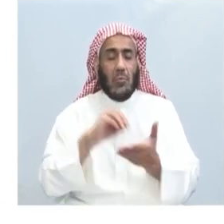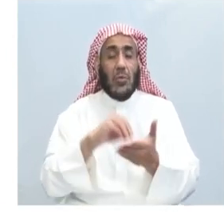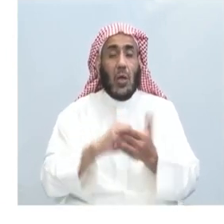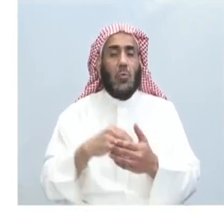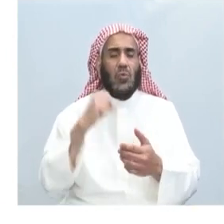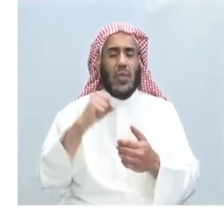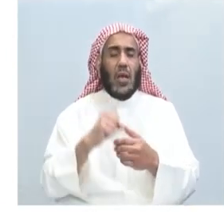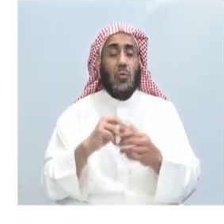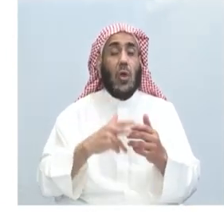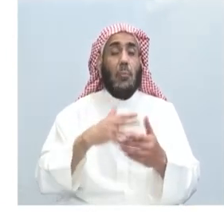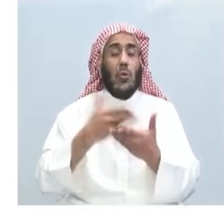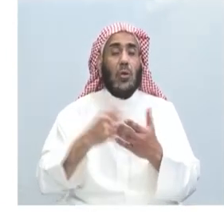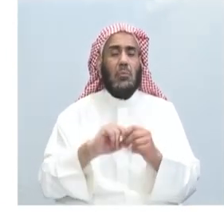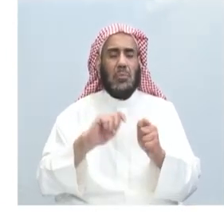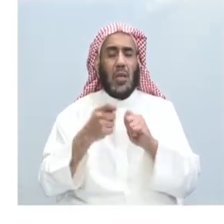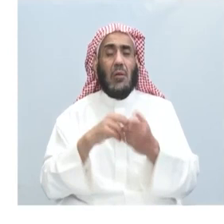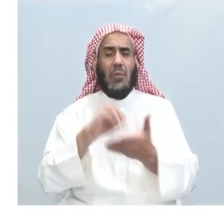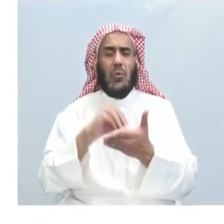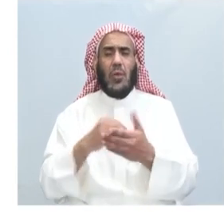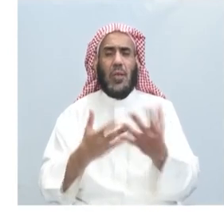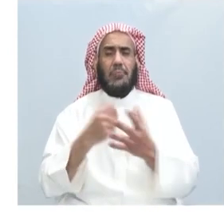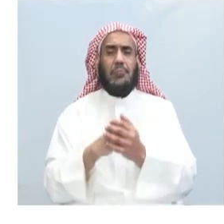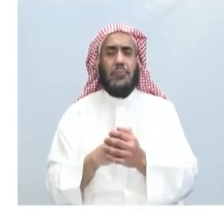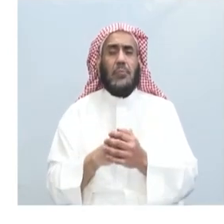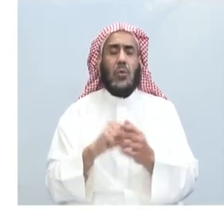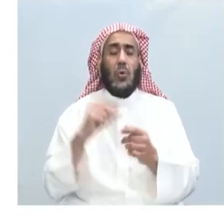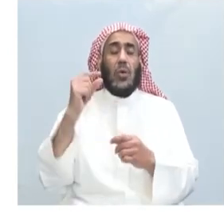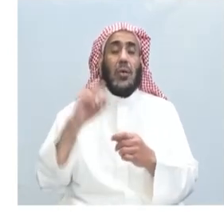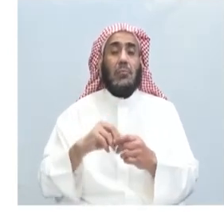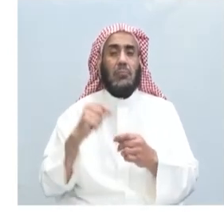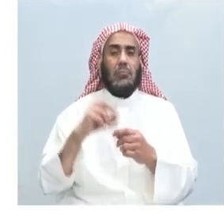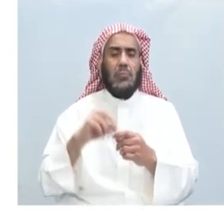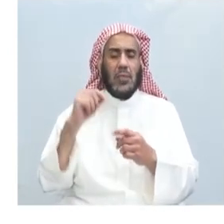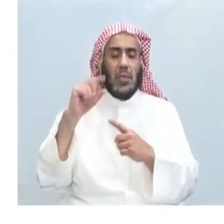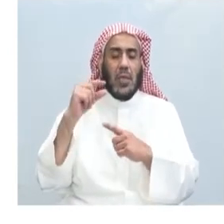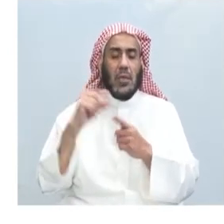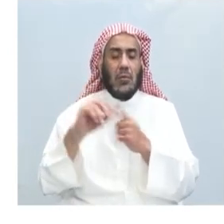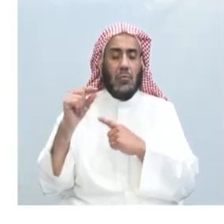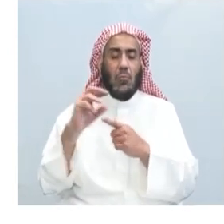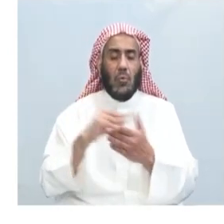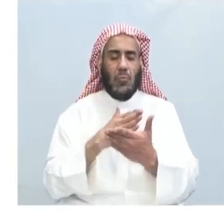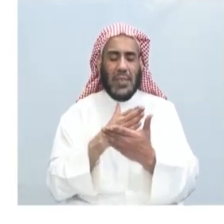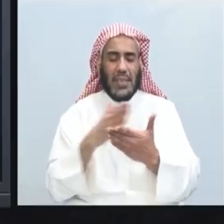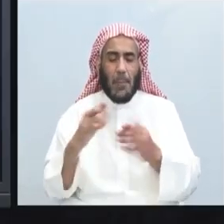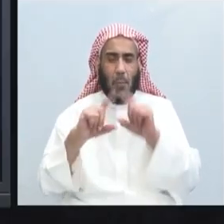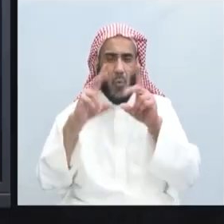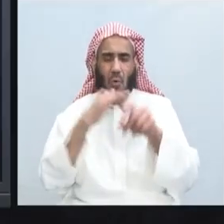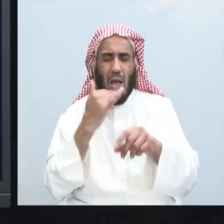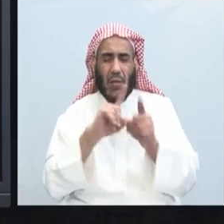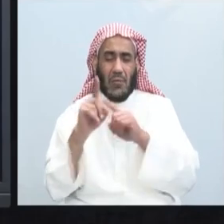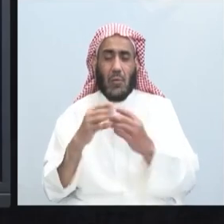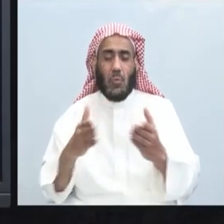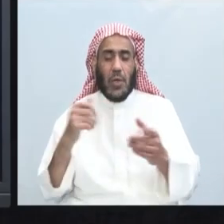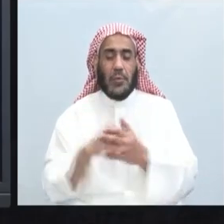او في الطاقه الذي يعبر عنه عاده بالتغير في المحتوى الحراري او الدلتا اتش لابد ان يكتف في جانب